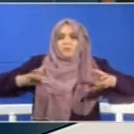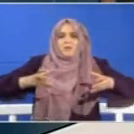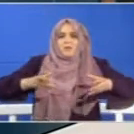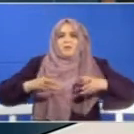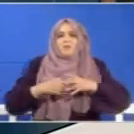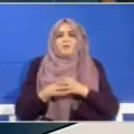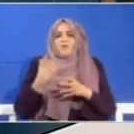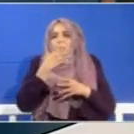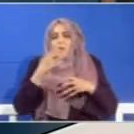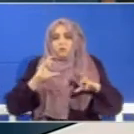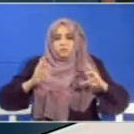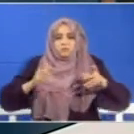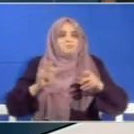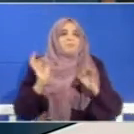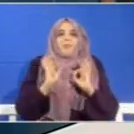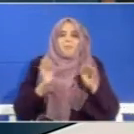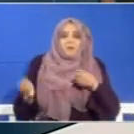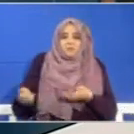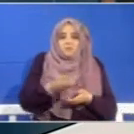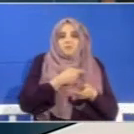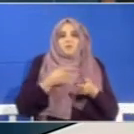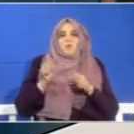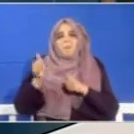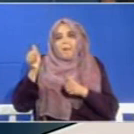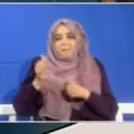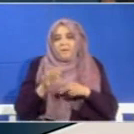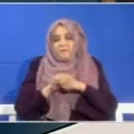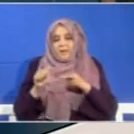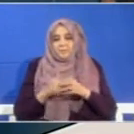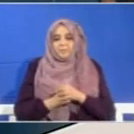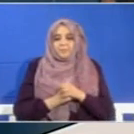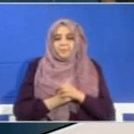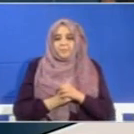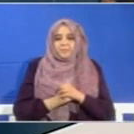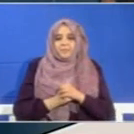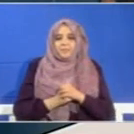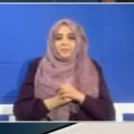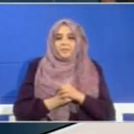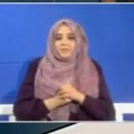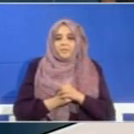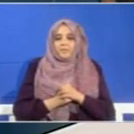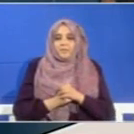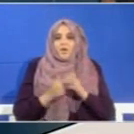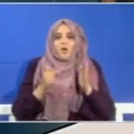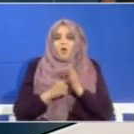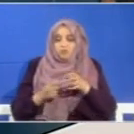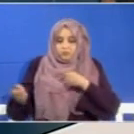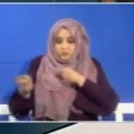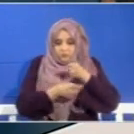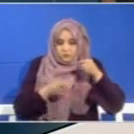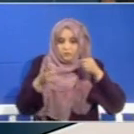نبزعها للدوله المخزن. نعم. وعاد ملك الديون هذيك اللي نزرع عليها طبعا الزريعه والامور